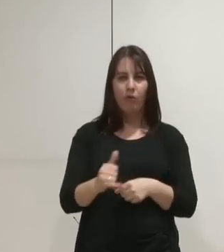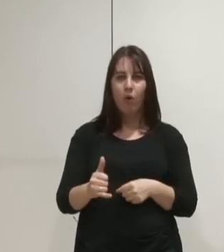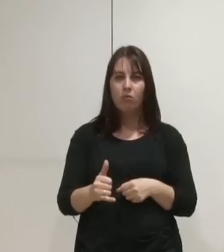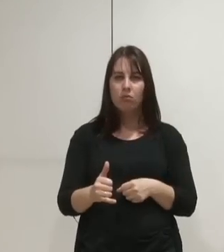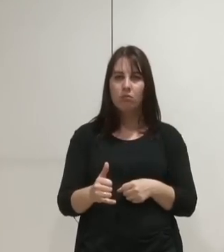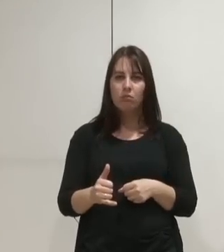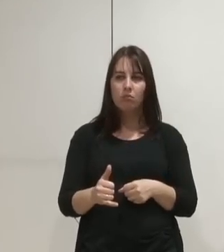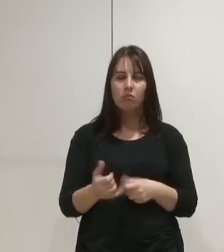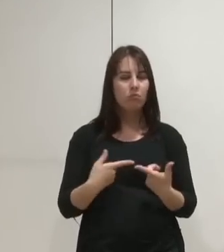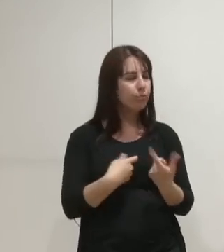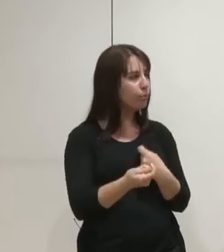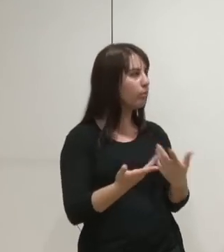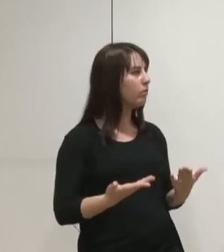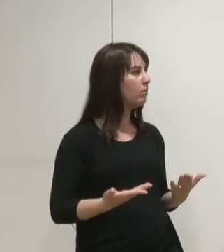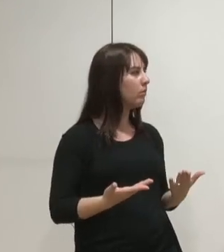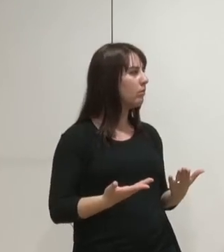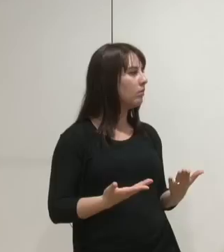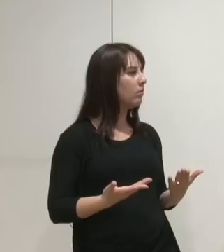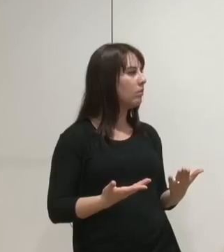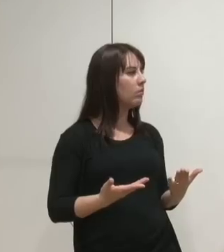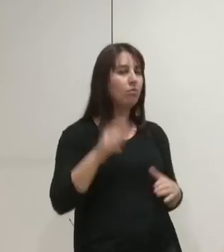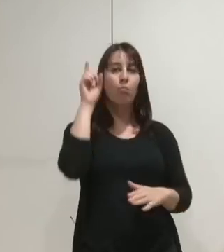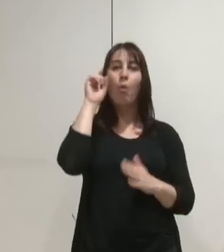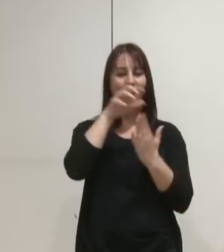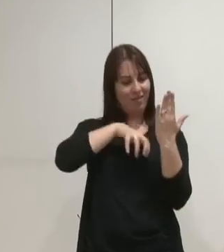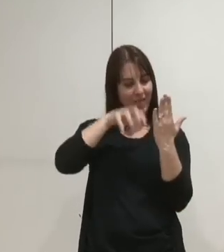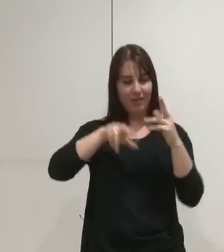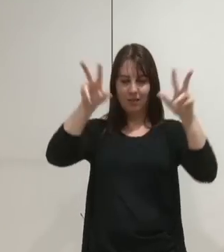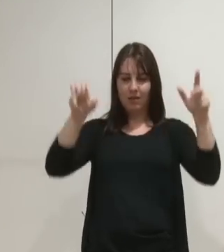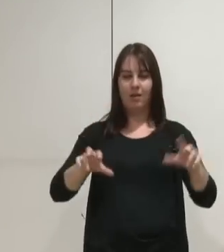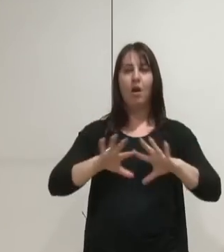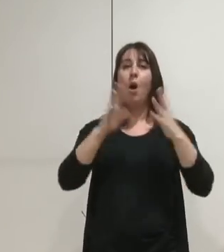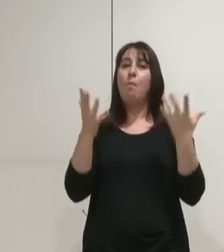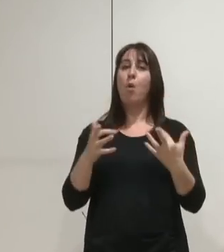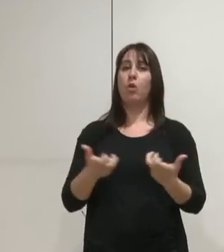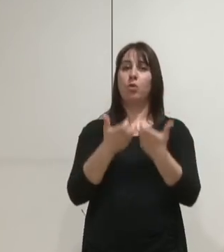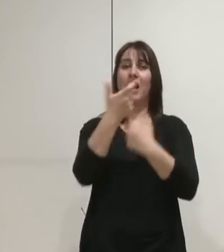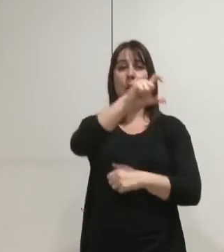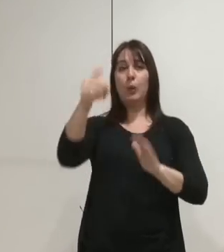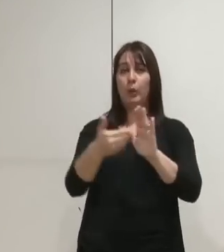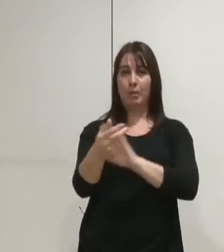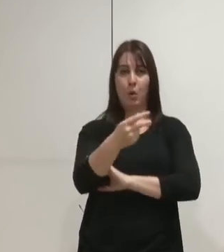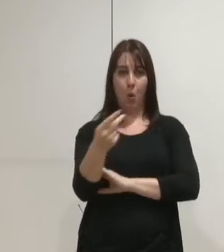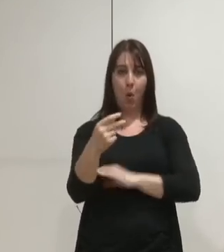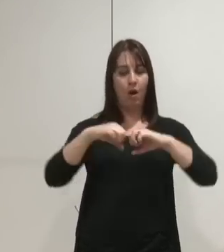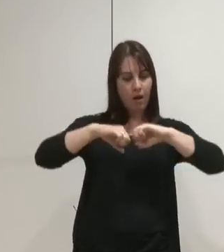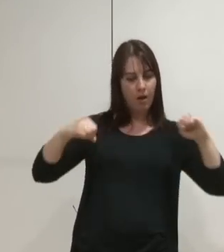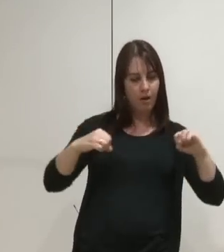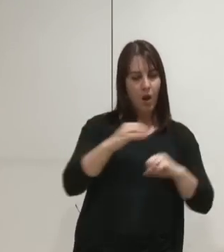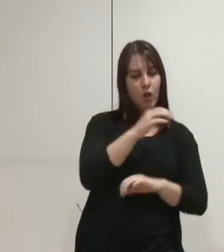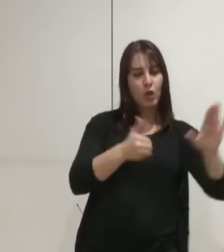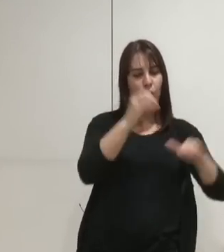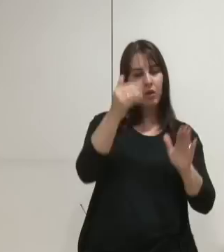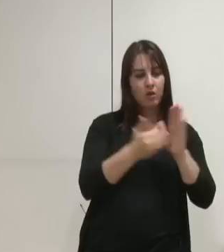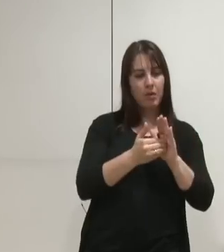faux puisqu'il est écrit son montant total s'élève à 200000 € dont 160000 pour les